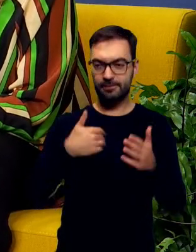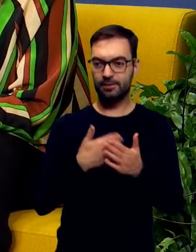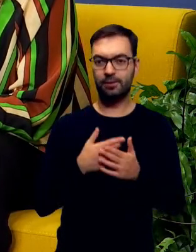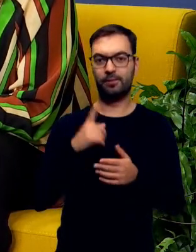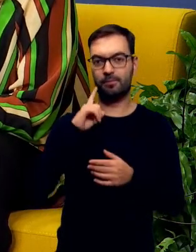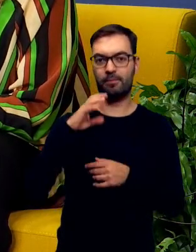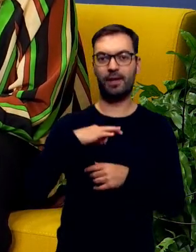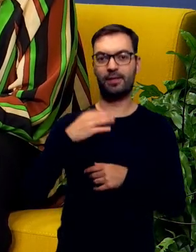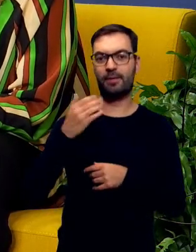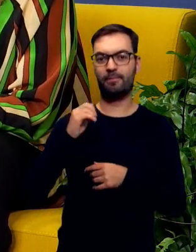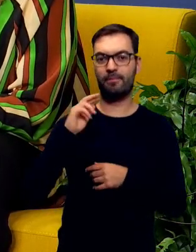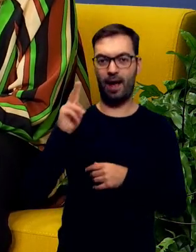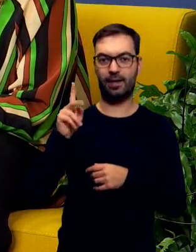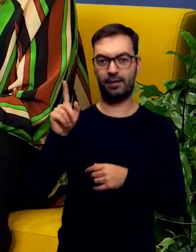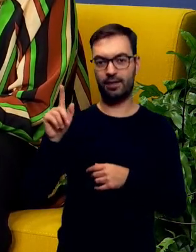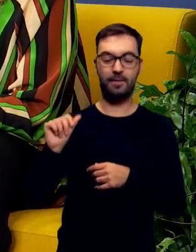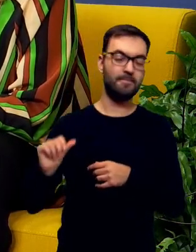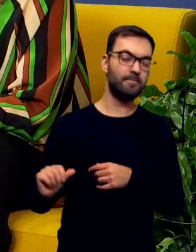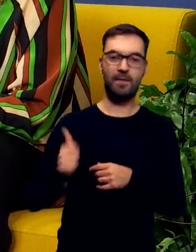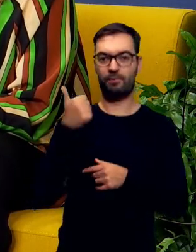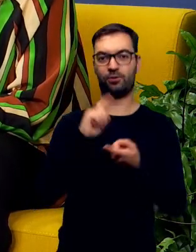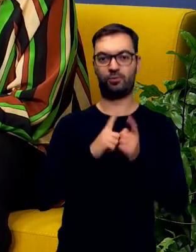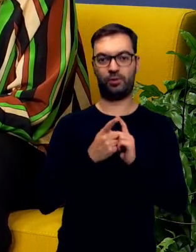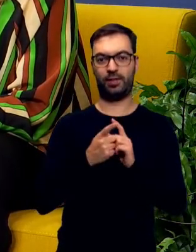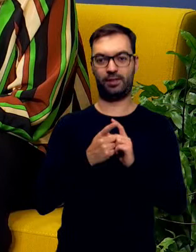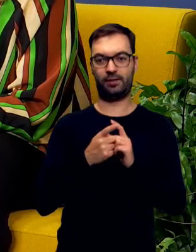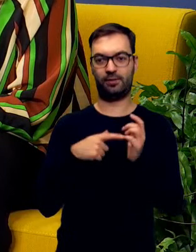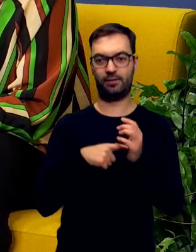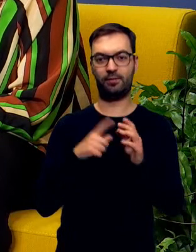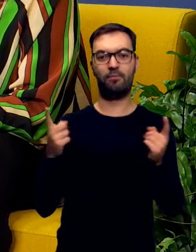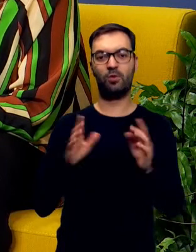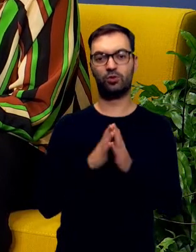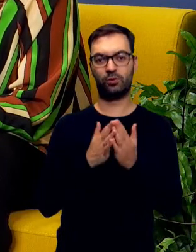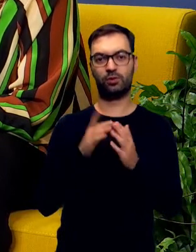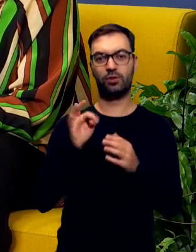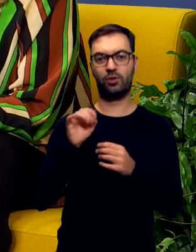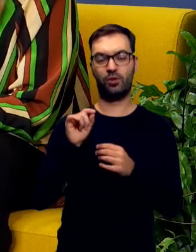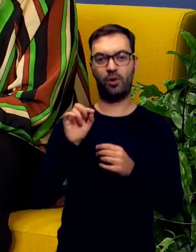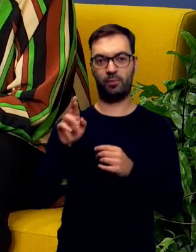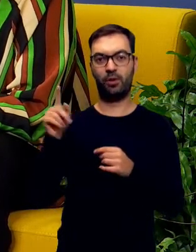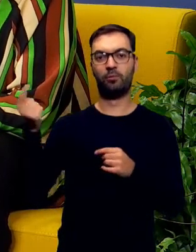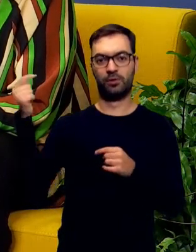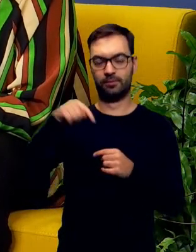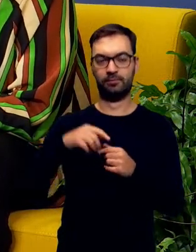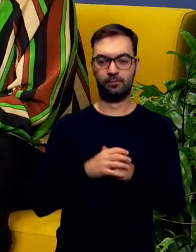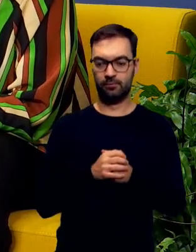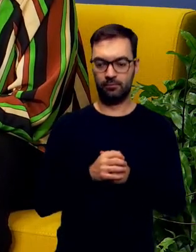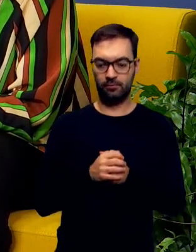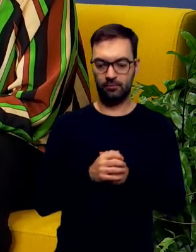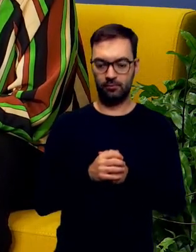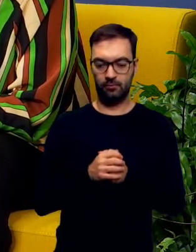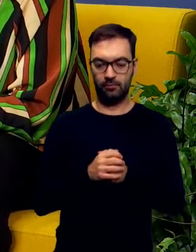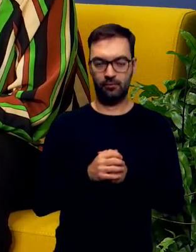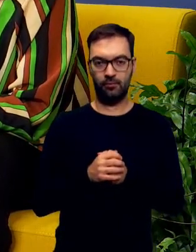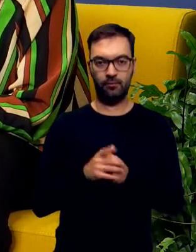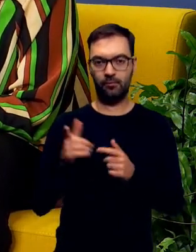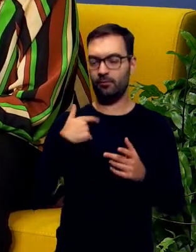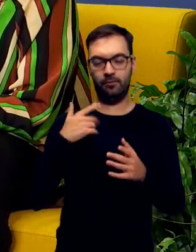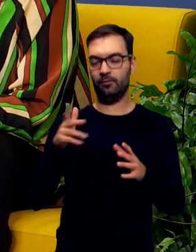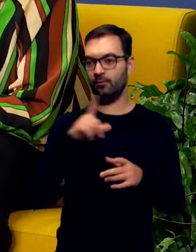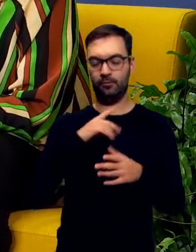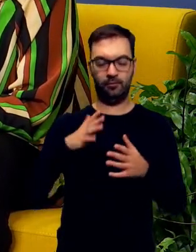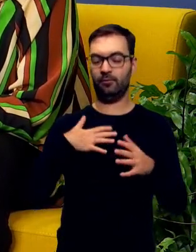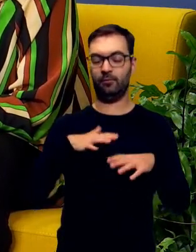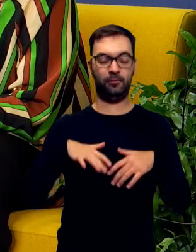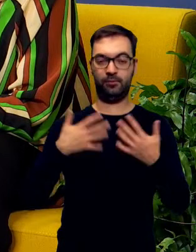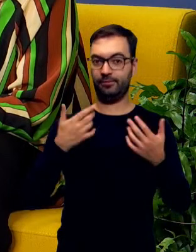pan Marek był na pierwszym spotkaniu związanym z promocją książki Topr i zupełnie nas rozwalił